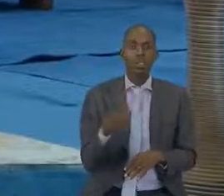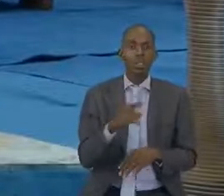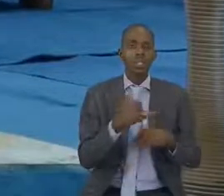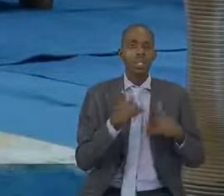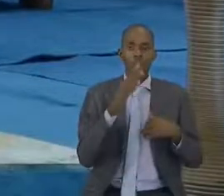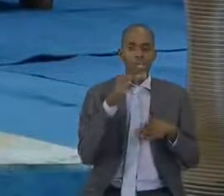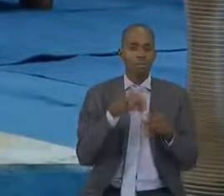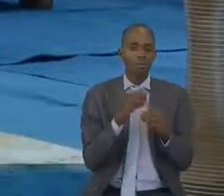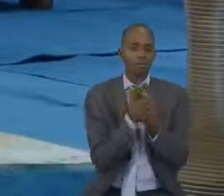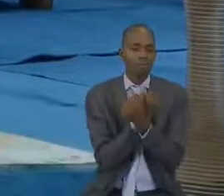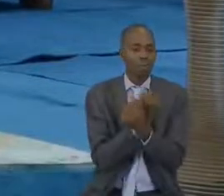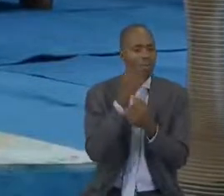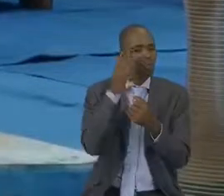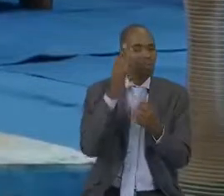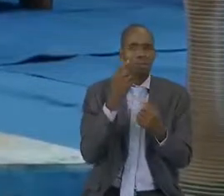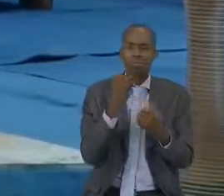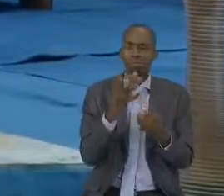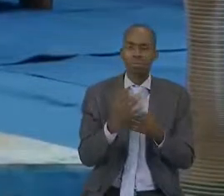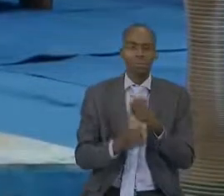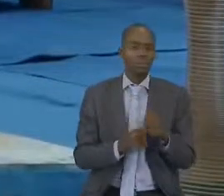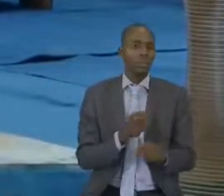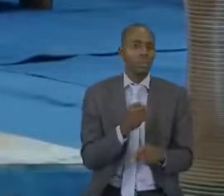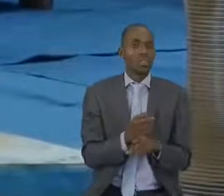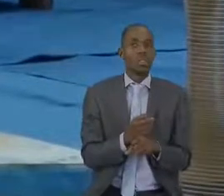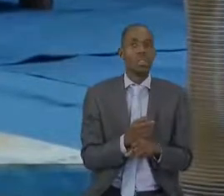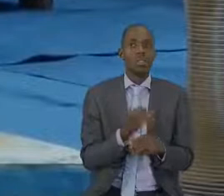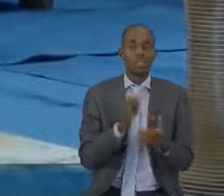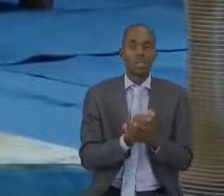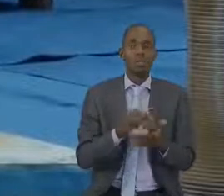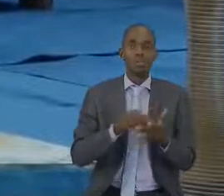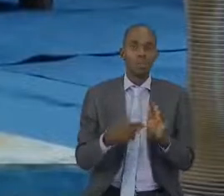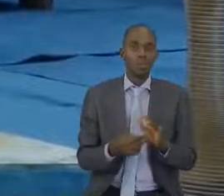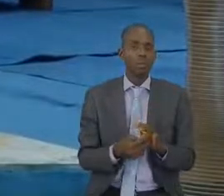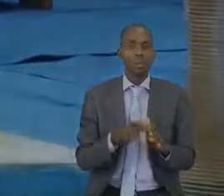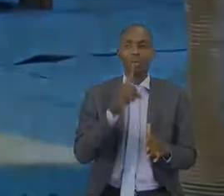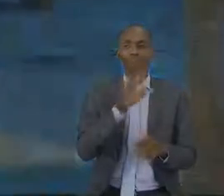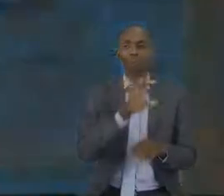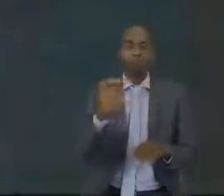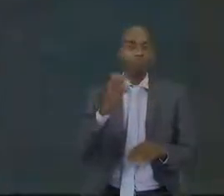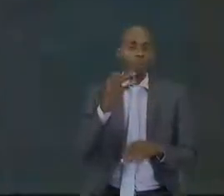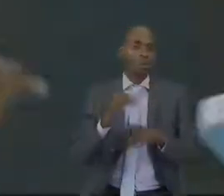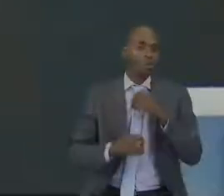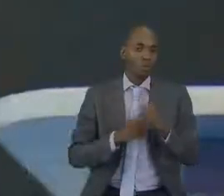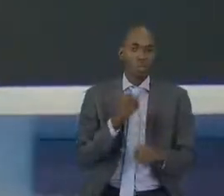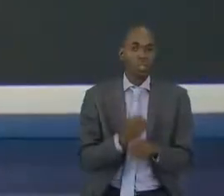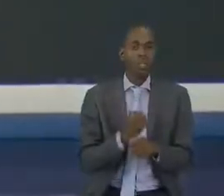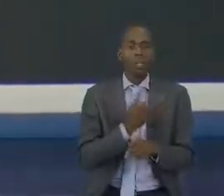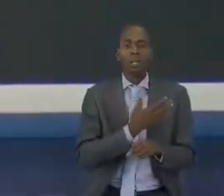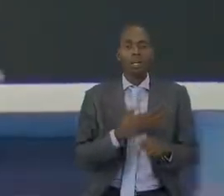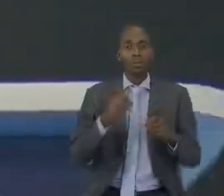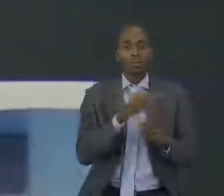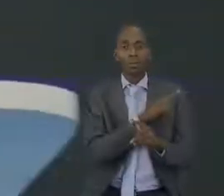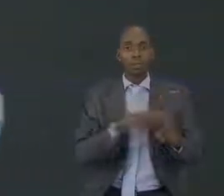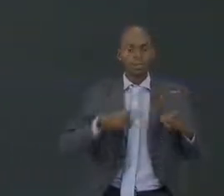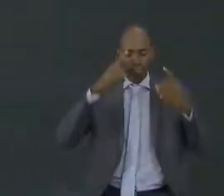en esclavage pendant des siècles, c'est-à-dire pendant des centaines d'années. Et le Seigneur a décidé qu'en